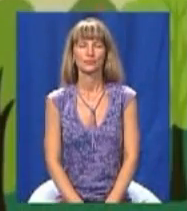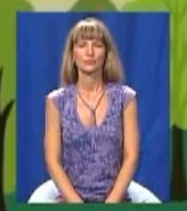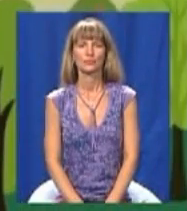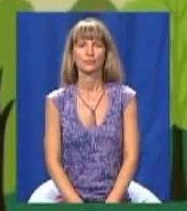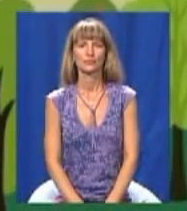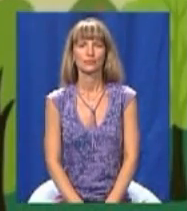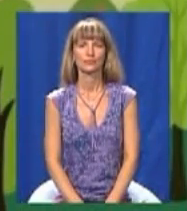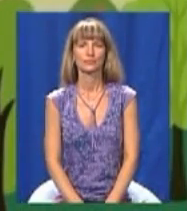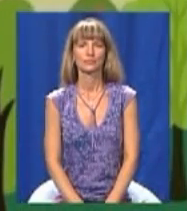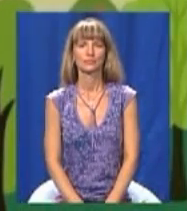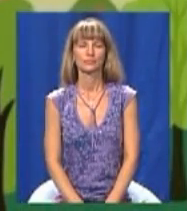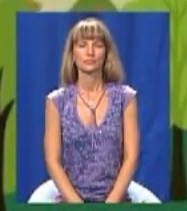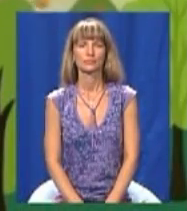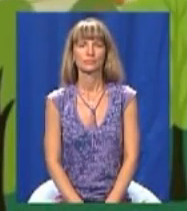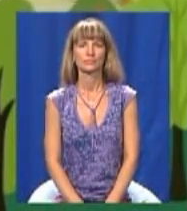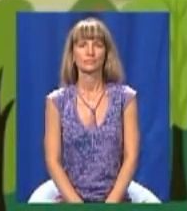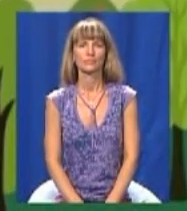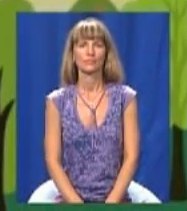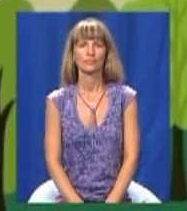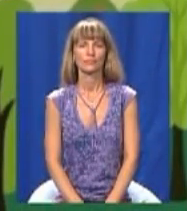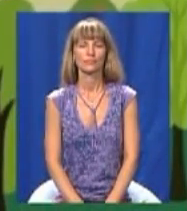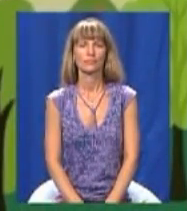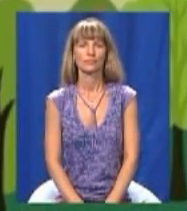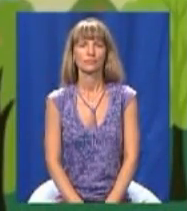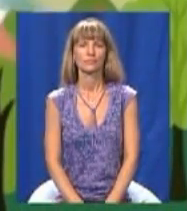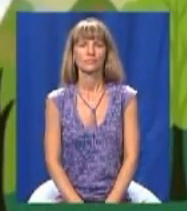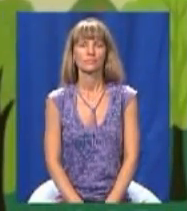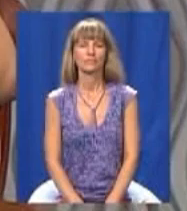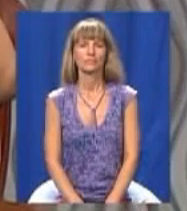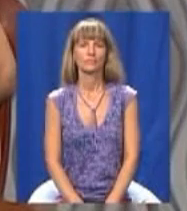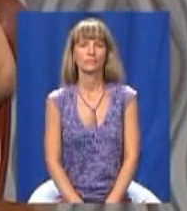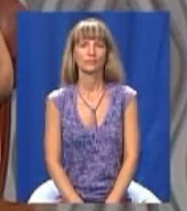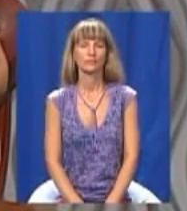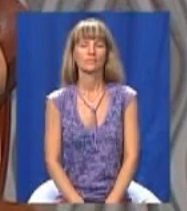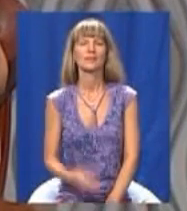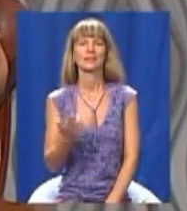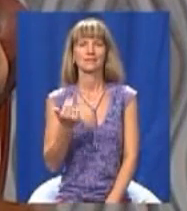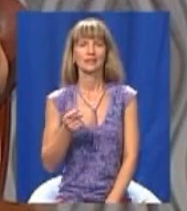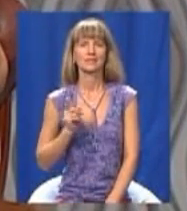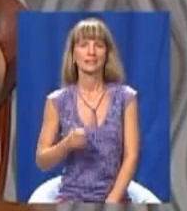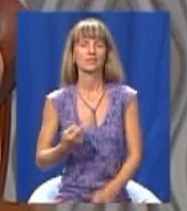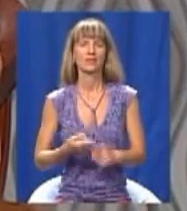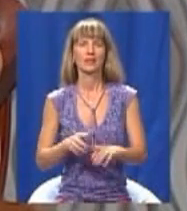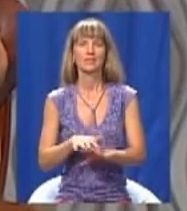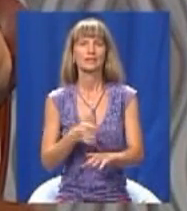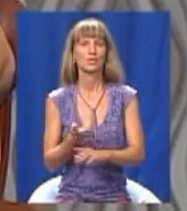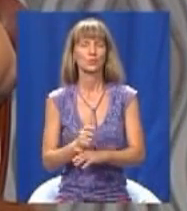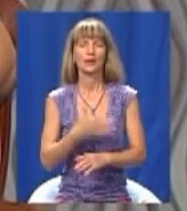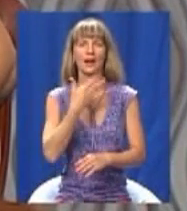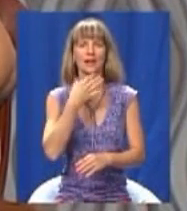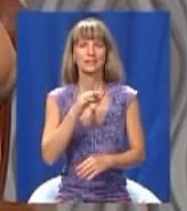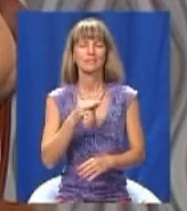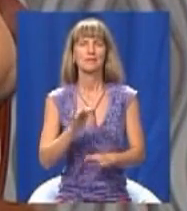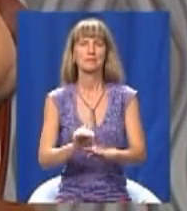Так, Так, дійсно, ця кицька дуже така